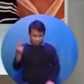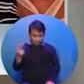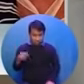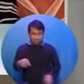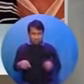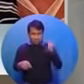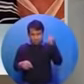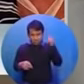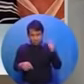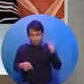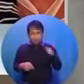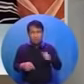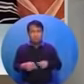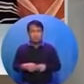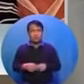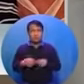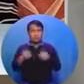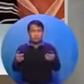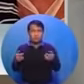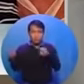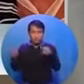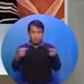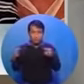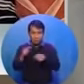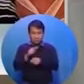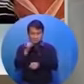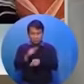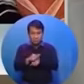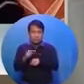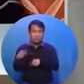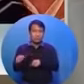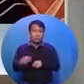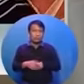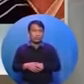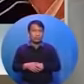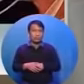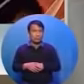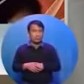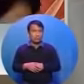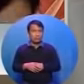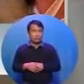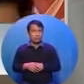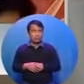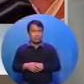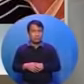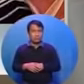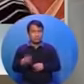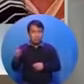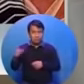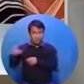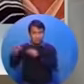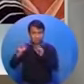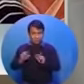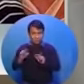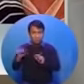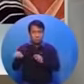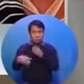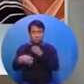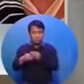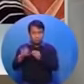auntie. Hanggang ngayon, pinag-aawayan pa rin yung lupa. Isang portion dyan sa Guadalupe